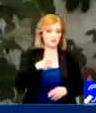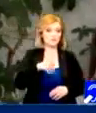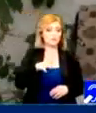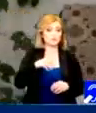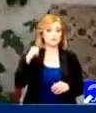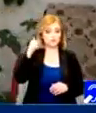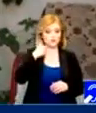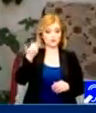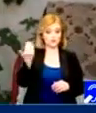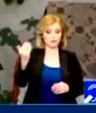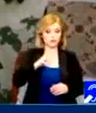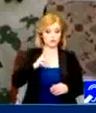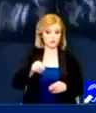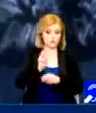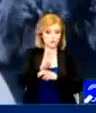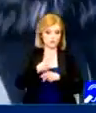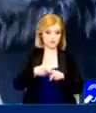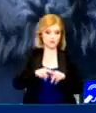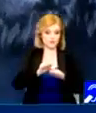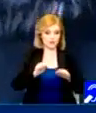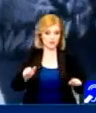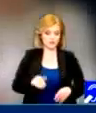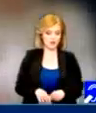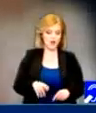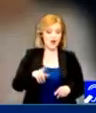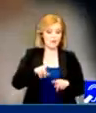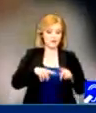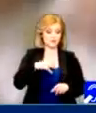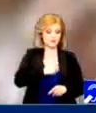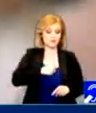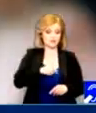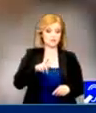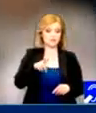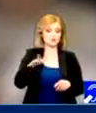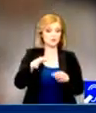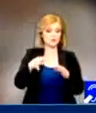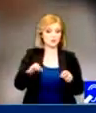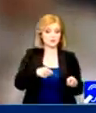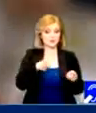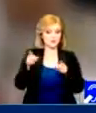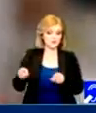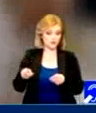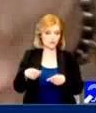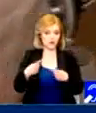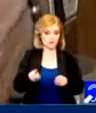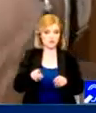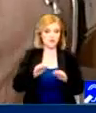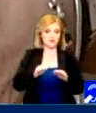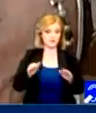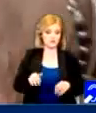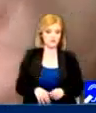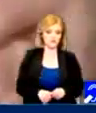până anul trecut, fiica lui a frecventat creșa. Părintele agresiv i-a reproșat directoarei că a permis mutarea fiicei lui la grupa asistentei care obișnuia să le vorbească